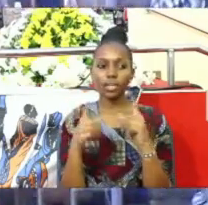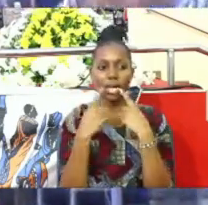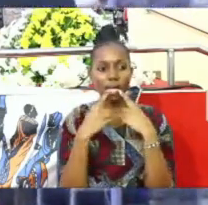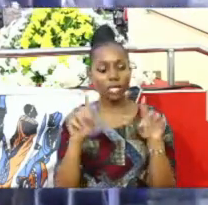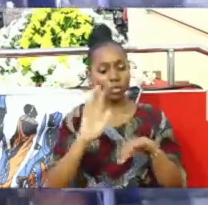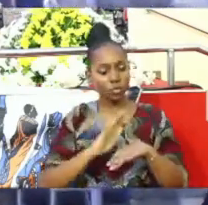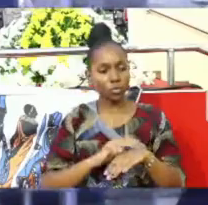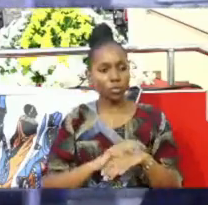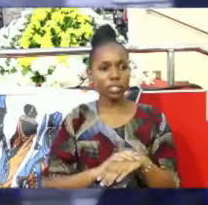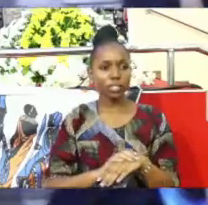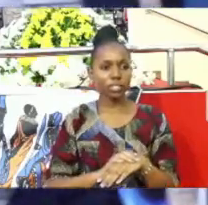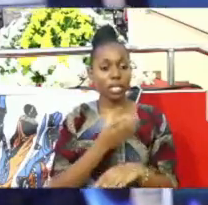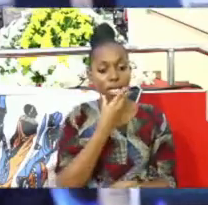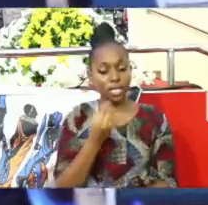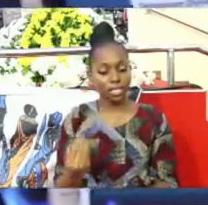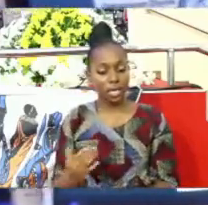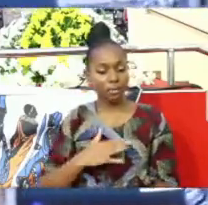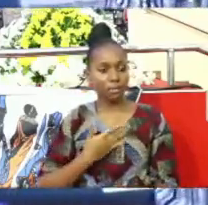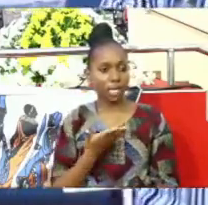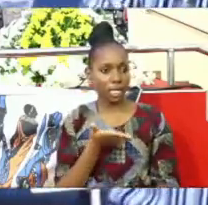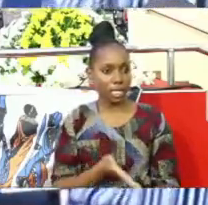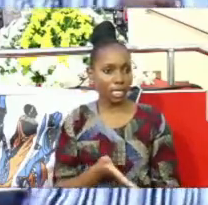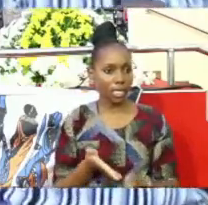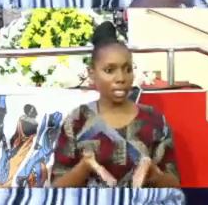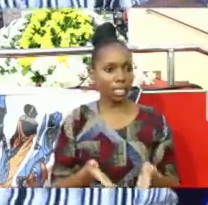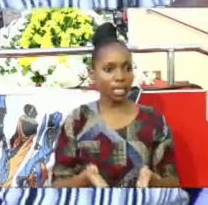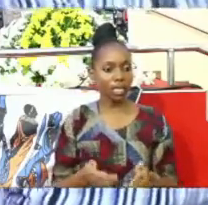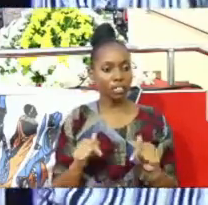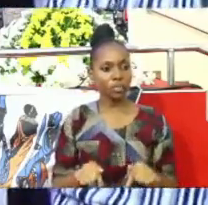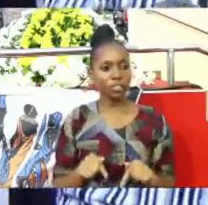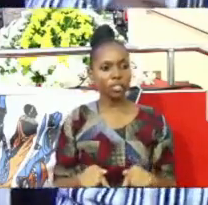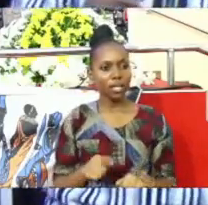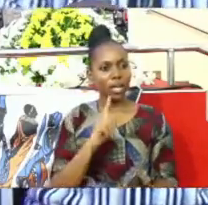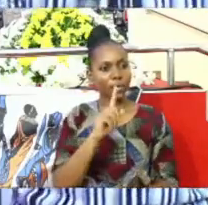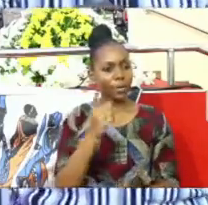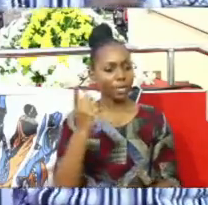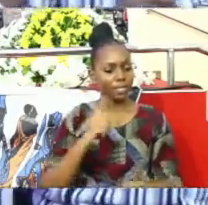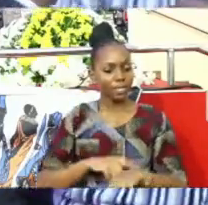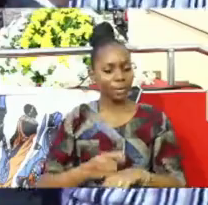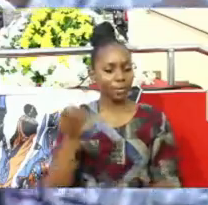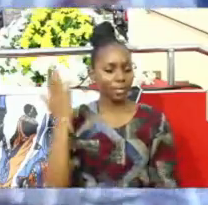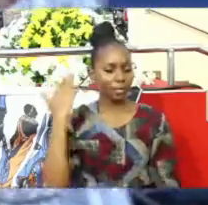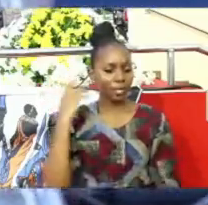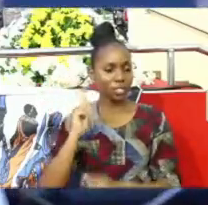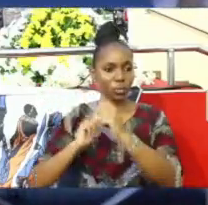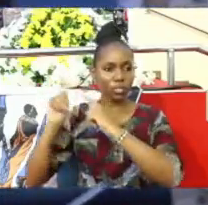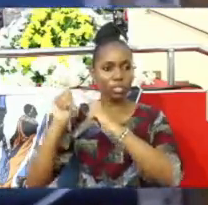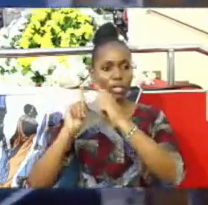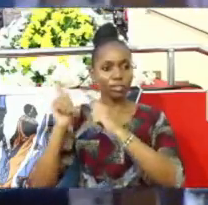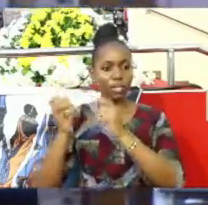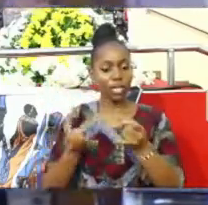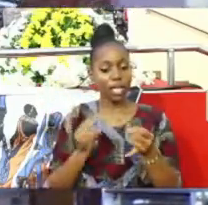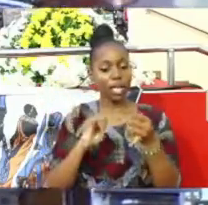My son who is here today, mwana wangu aliyoko hapa leo, he was struggling at one time. Wakati mmoja akawa, my wife told me, that is